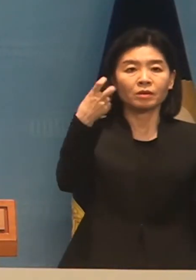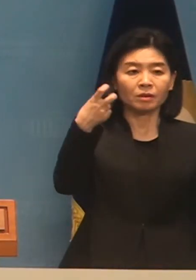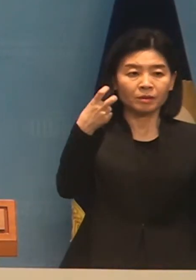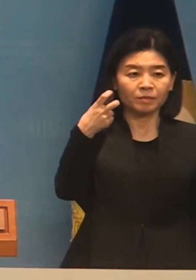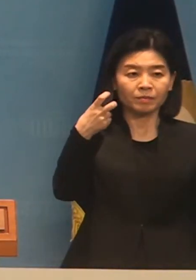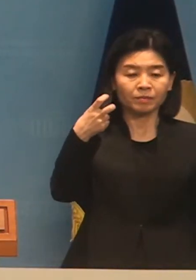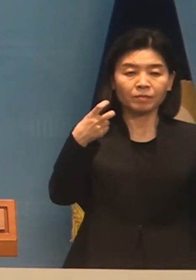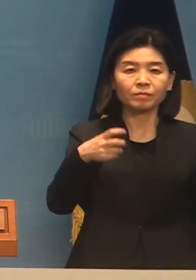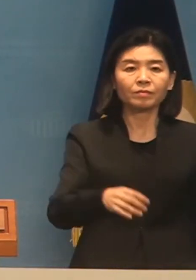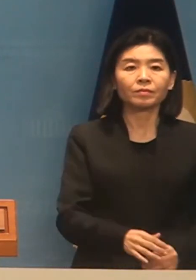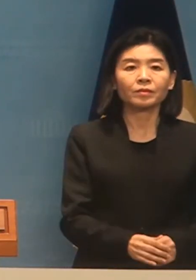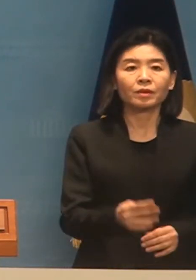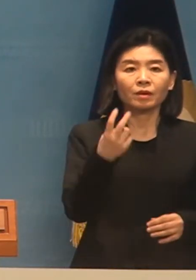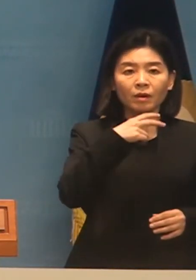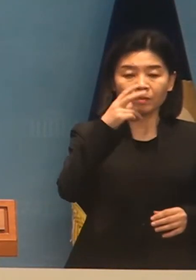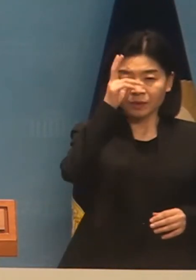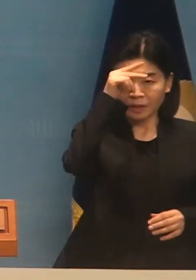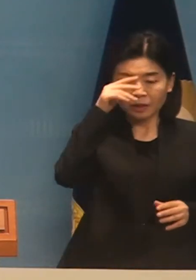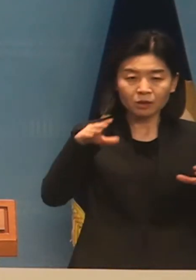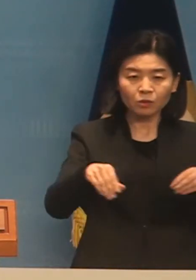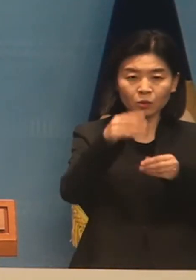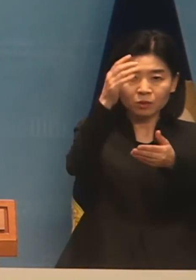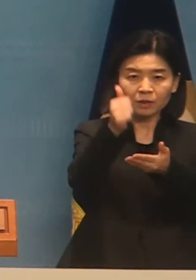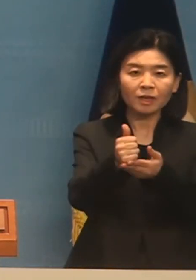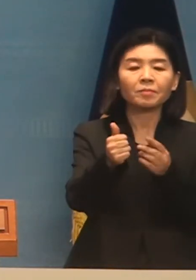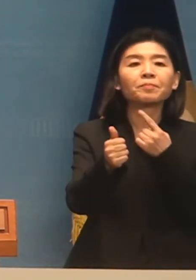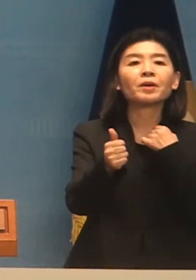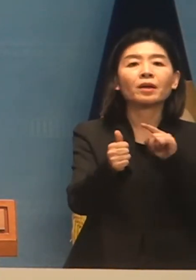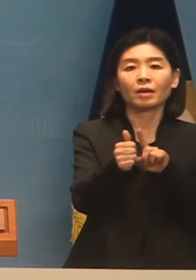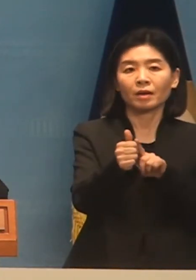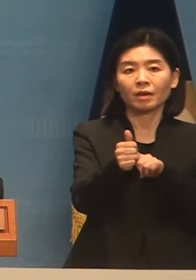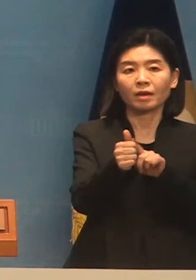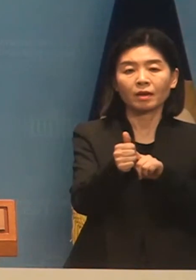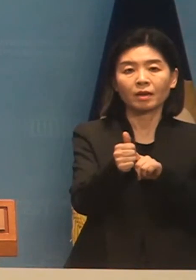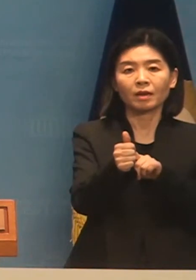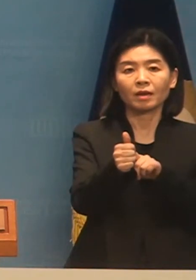2020년 검찰총장 시절부터